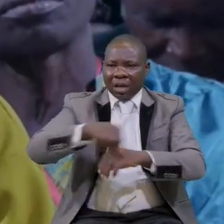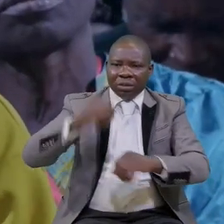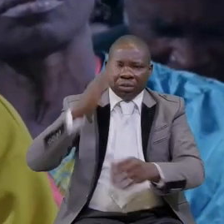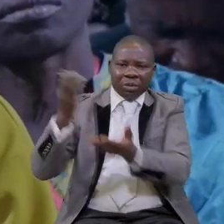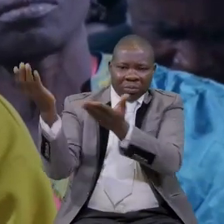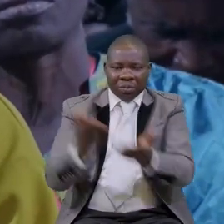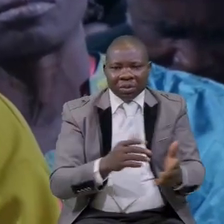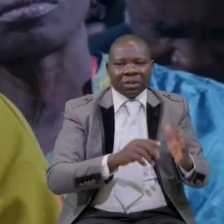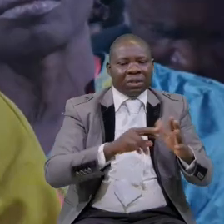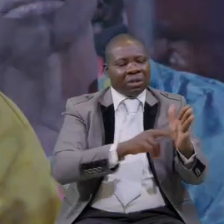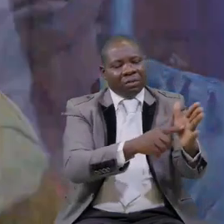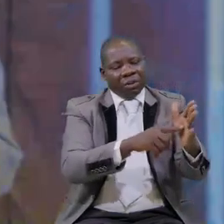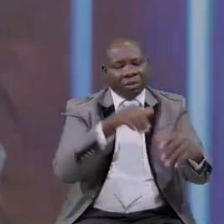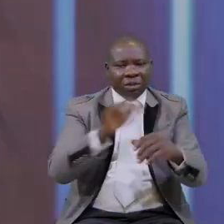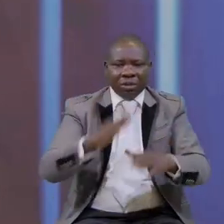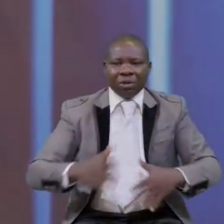ta vie.